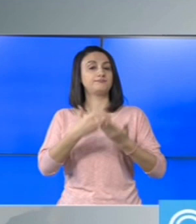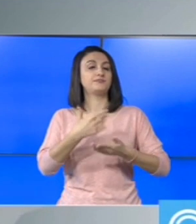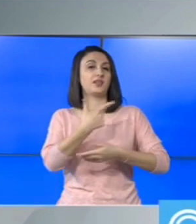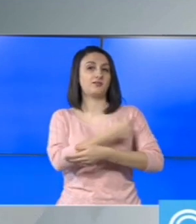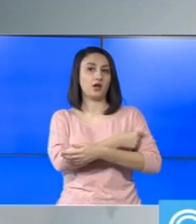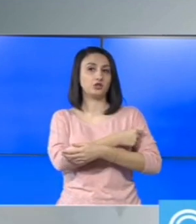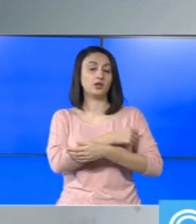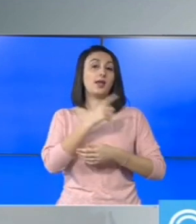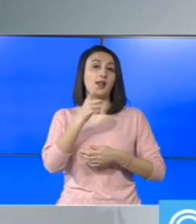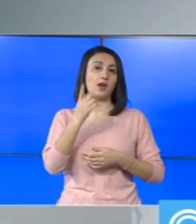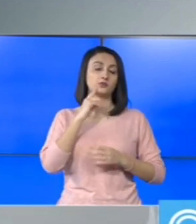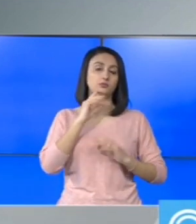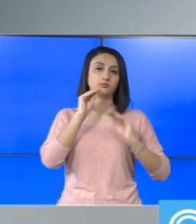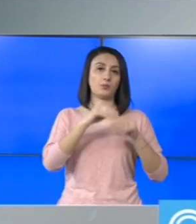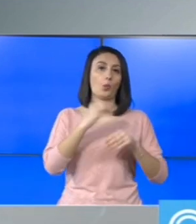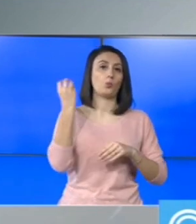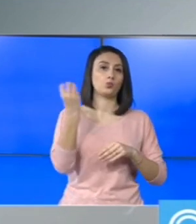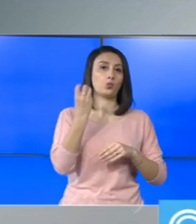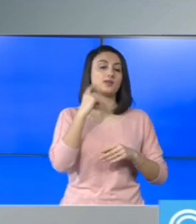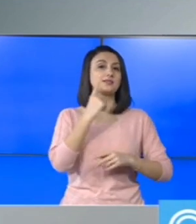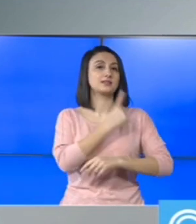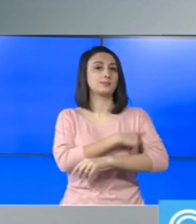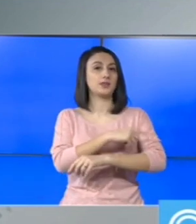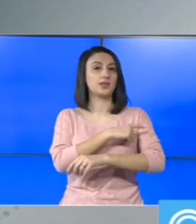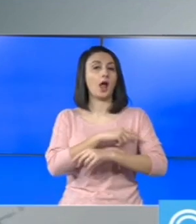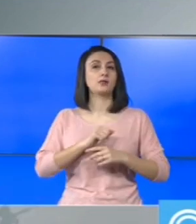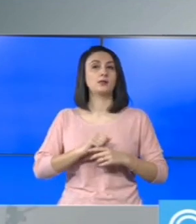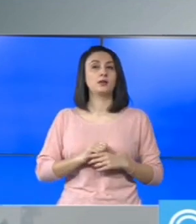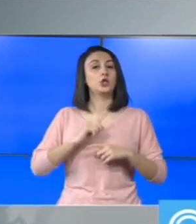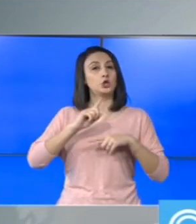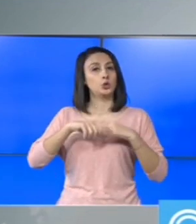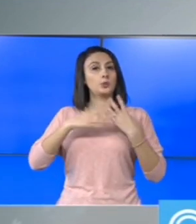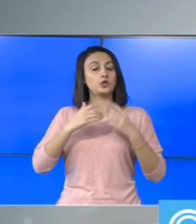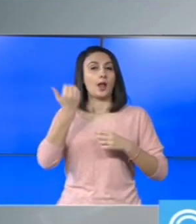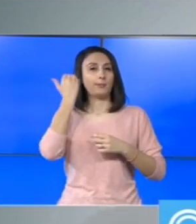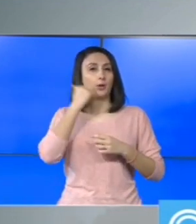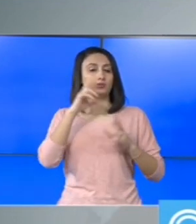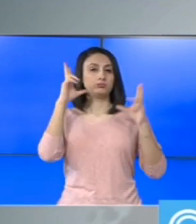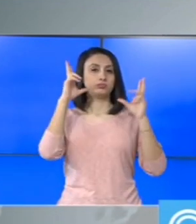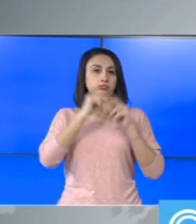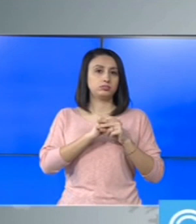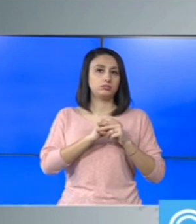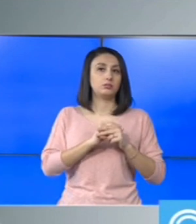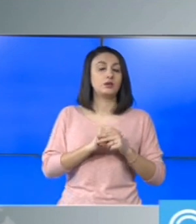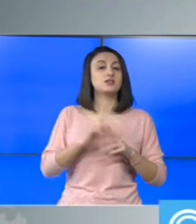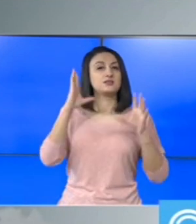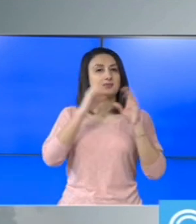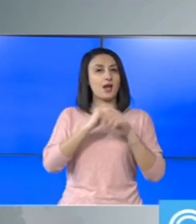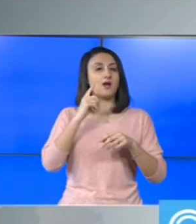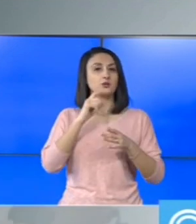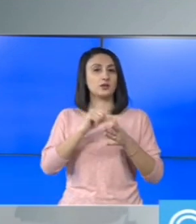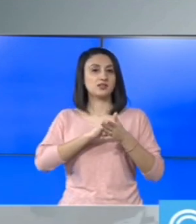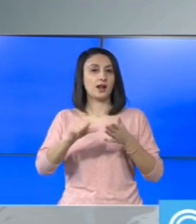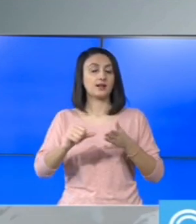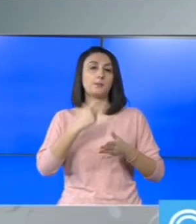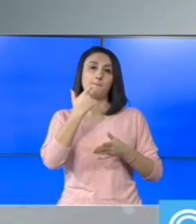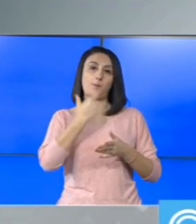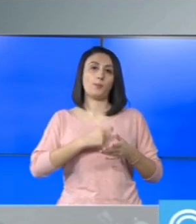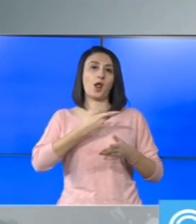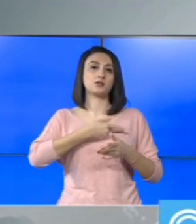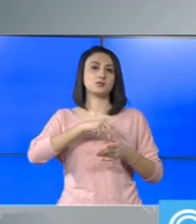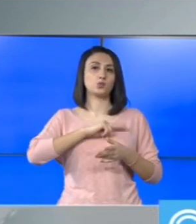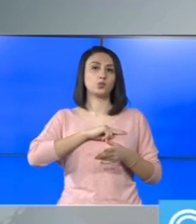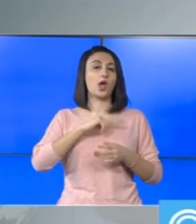vaccinului el a fost dus cu ambulanța la spitalul din Mioveni după ce și a pierdut cunoștința seara a fost externat pe proprie răspundere